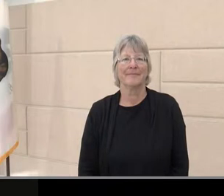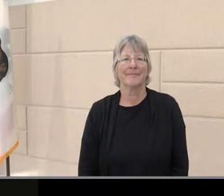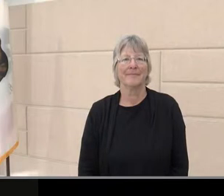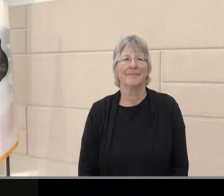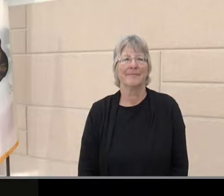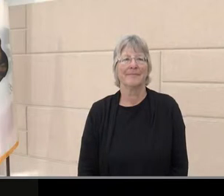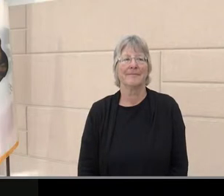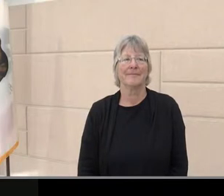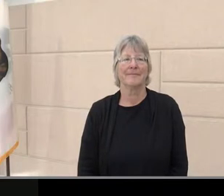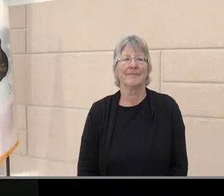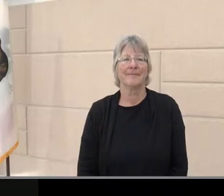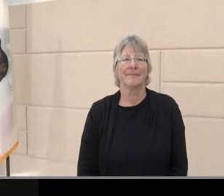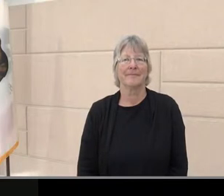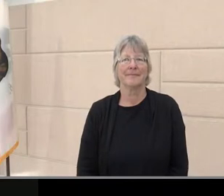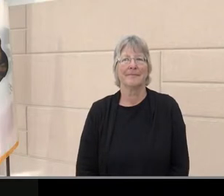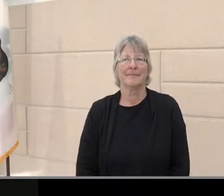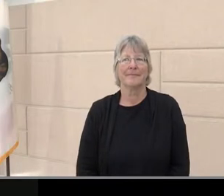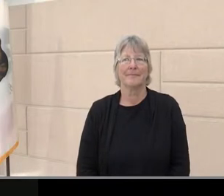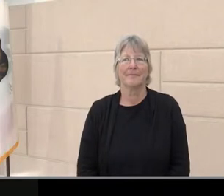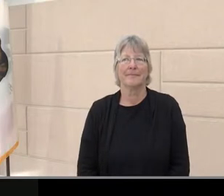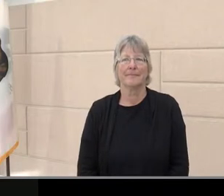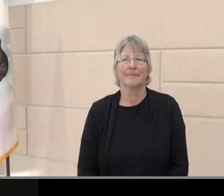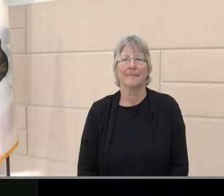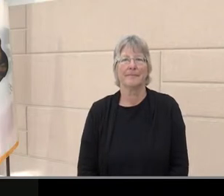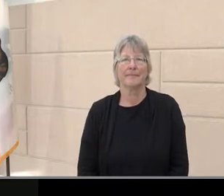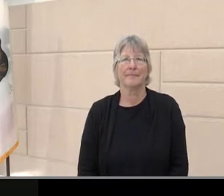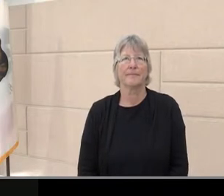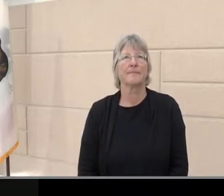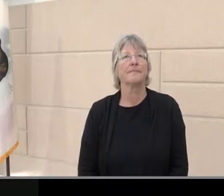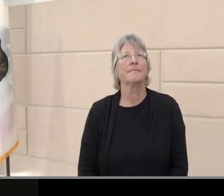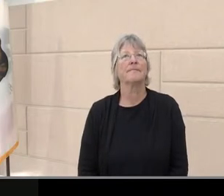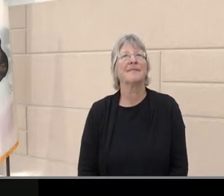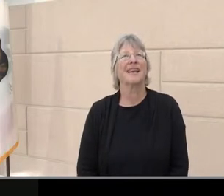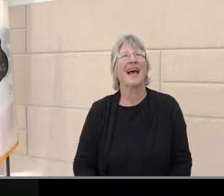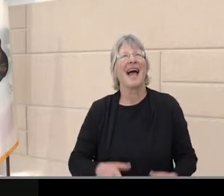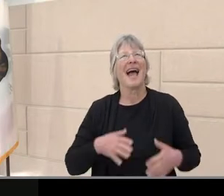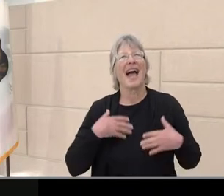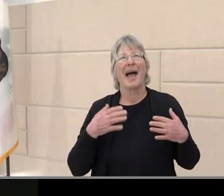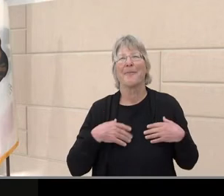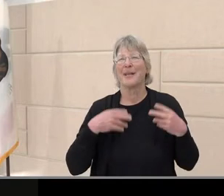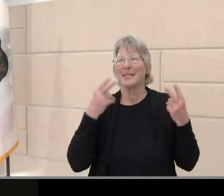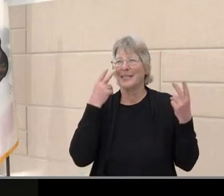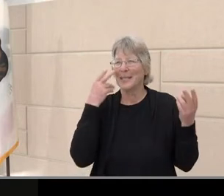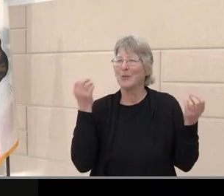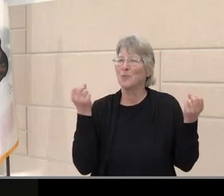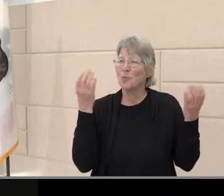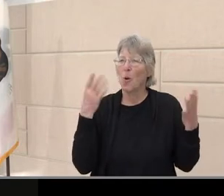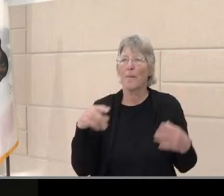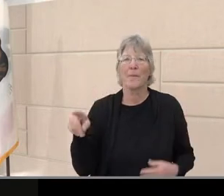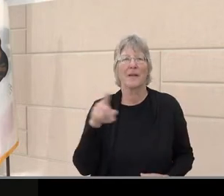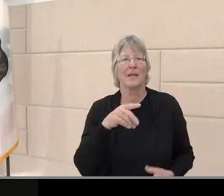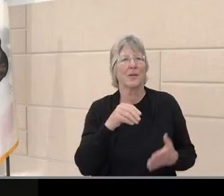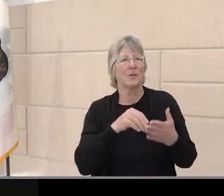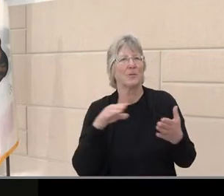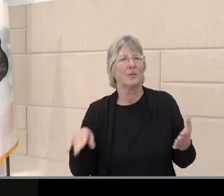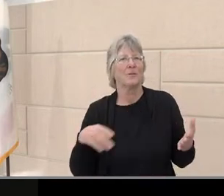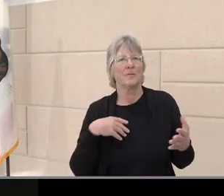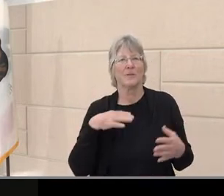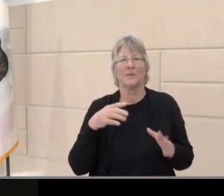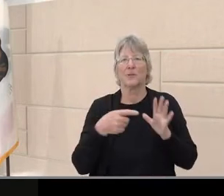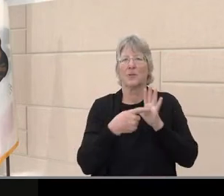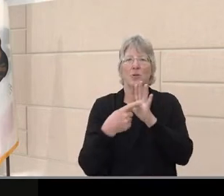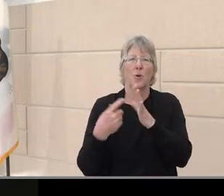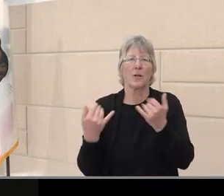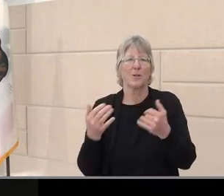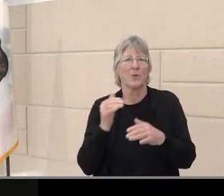าบังกาอการปุ่งรีการซับไซน์นักนองคณะกรรมการสลาเรียนในสไลมีนกาอสบ